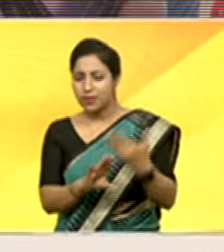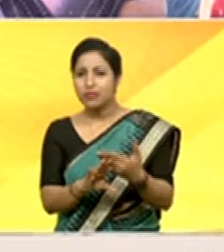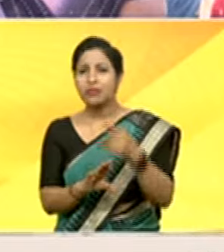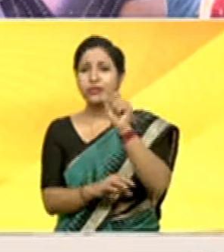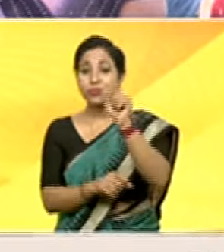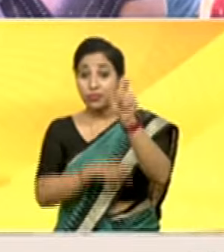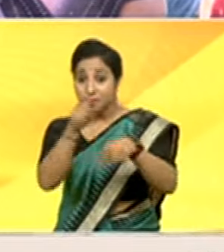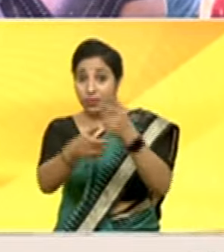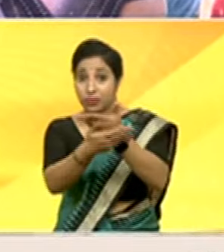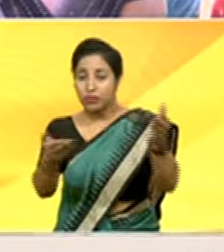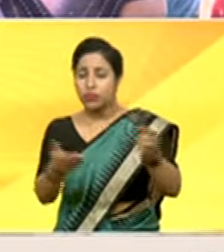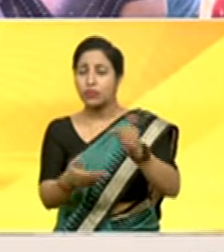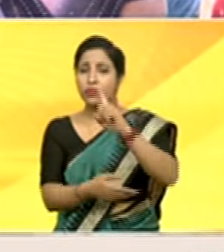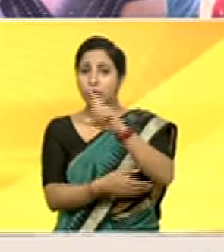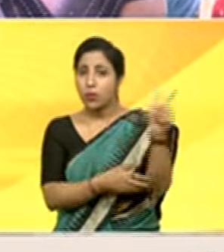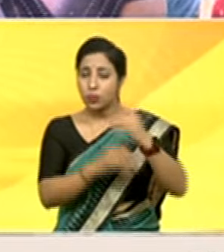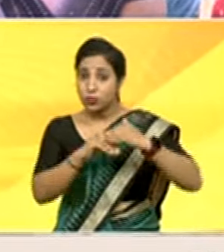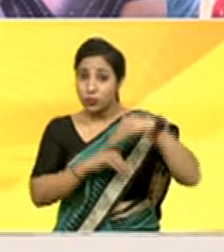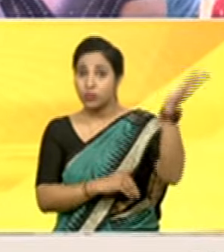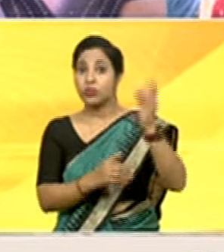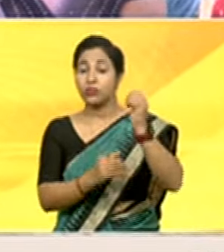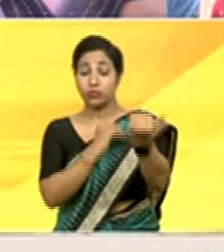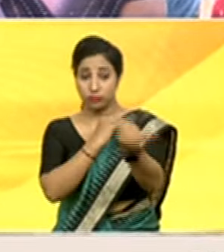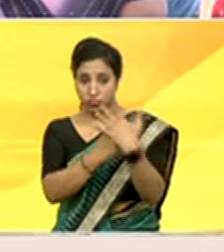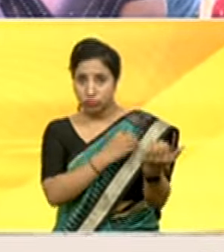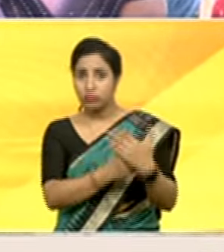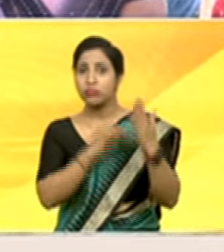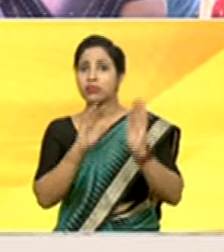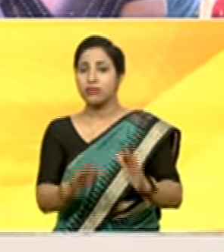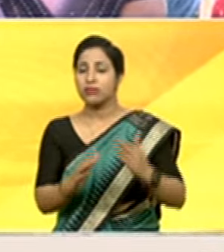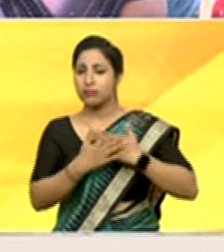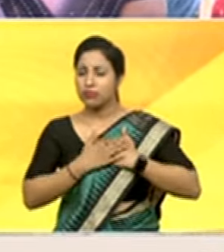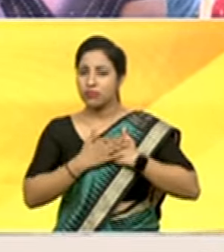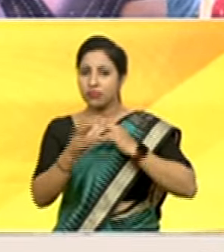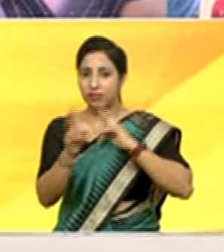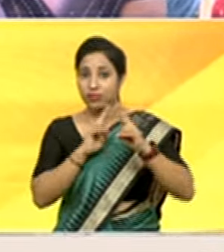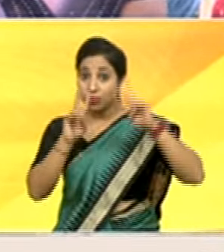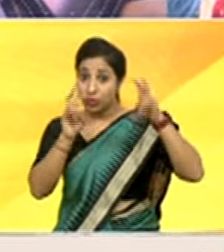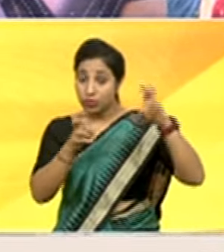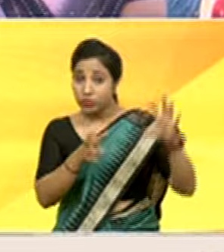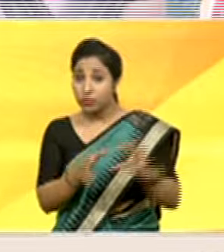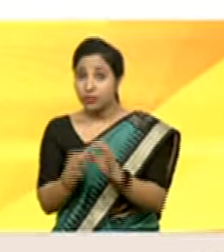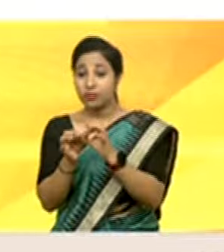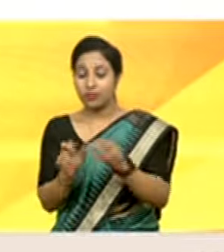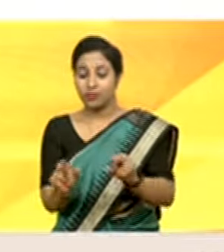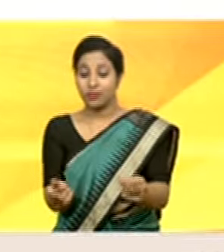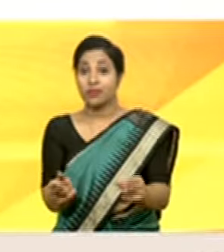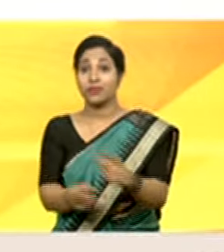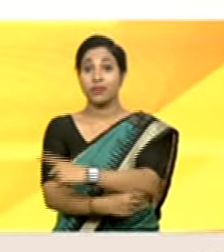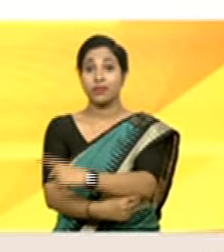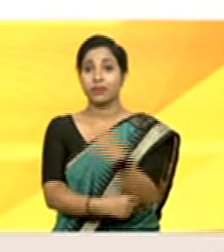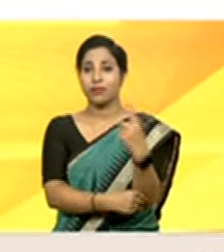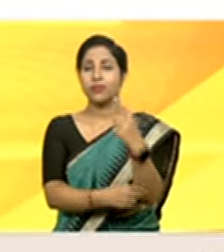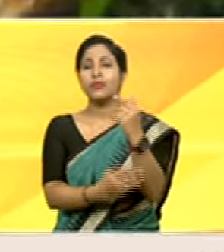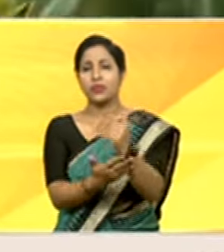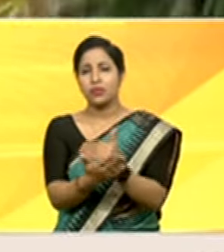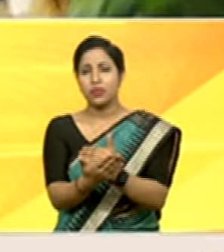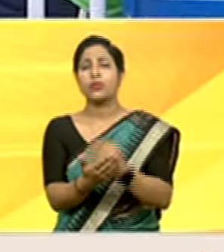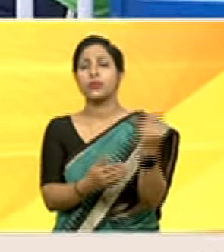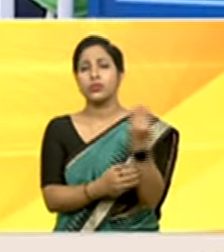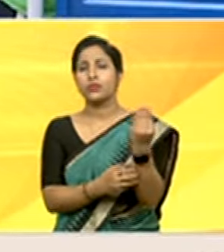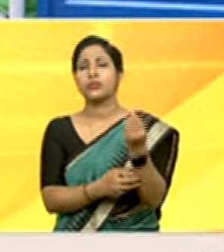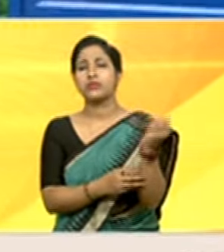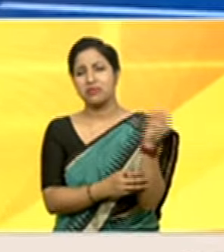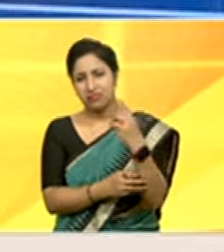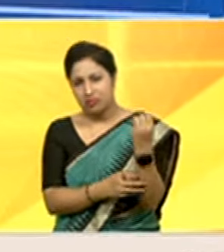लाखों संदेश भेजे मन की बात रेडियो प्रोग्राम भले ही कुछ महने बंद रहा हो